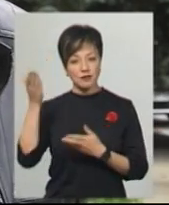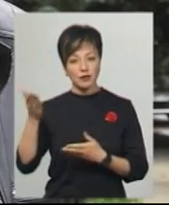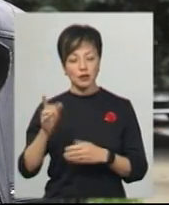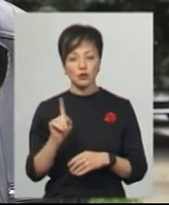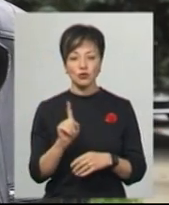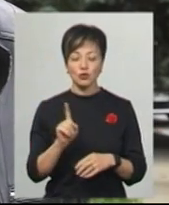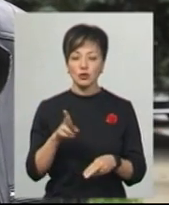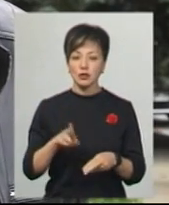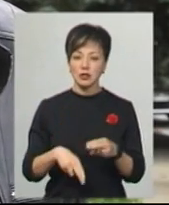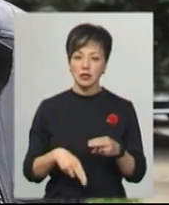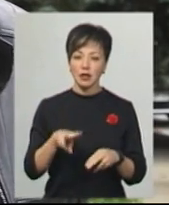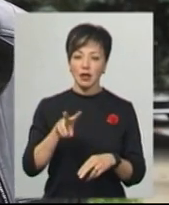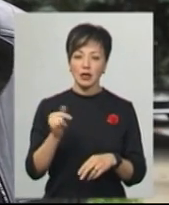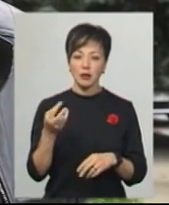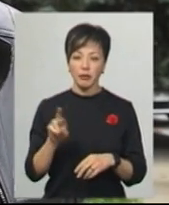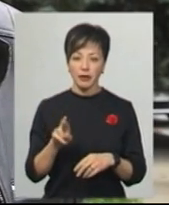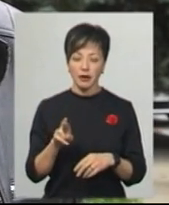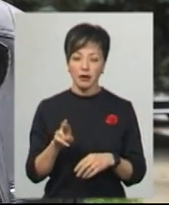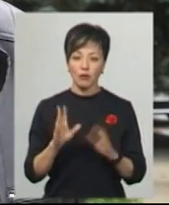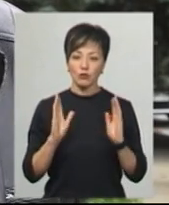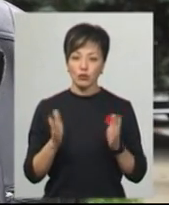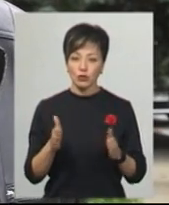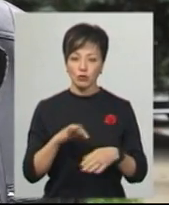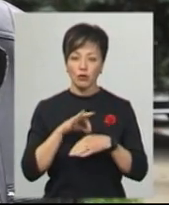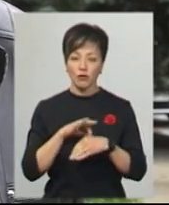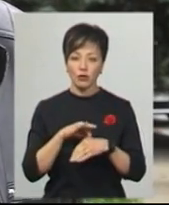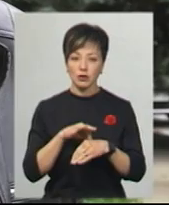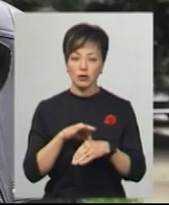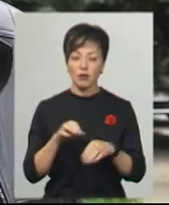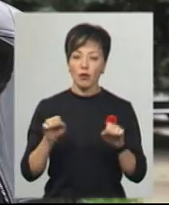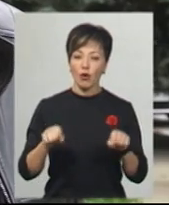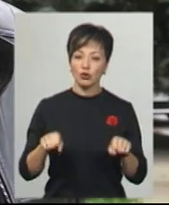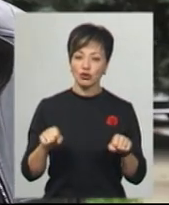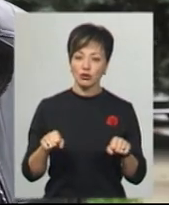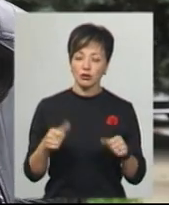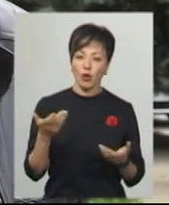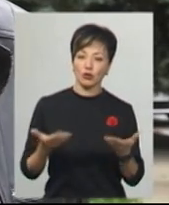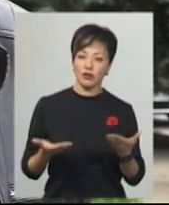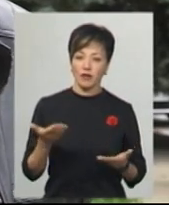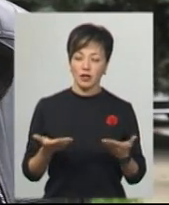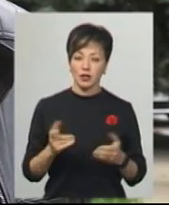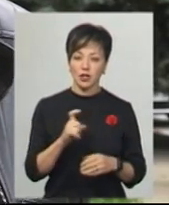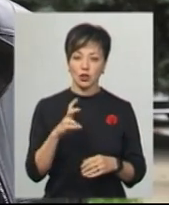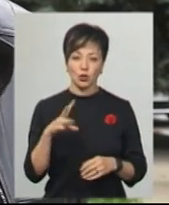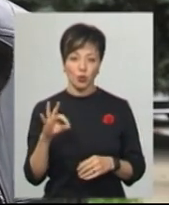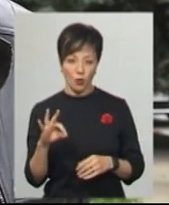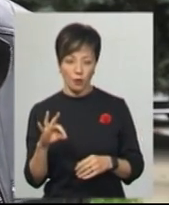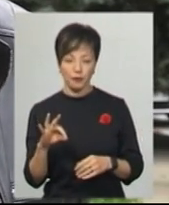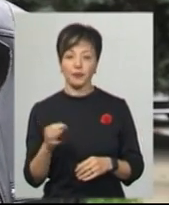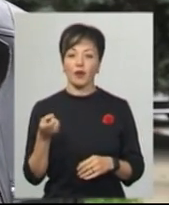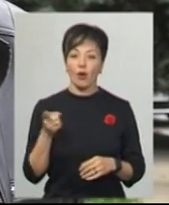що з кінця липня будуть проходити, очевидно, ЗНО в державі.